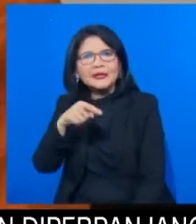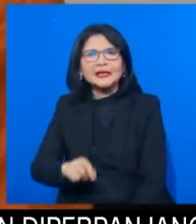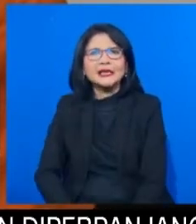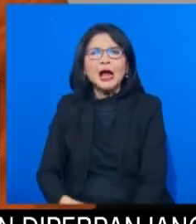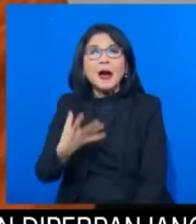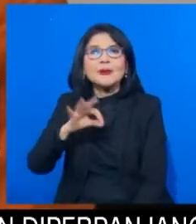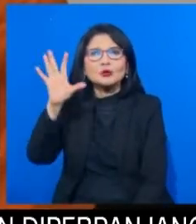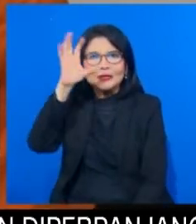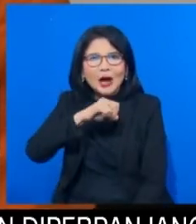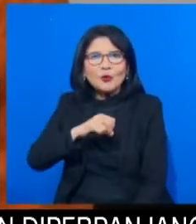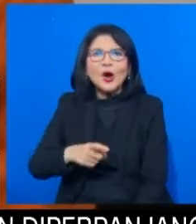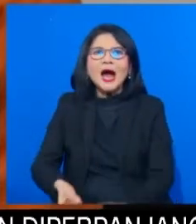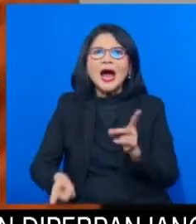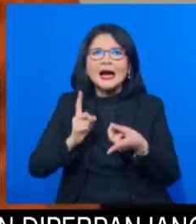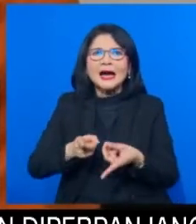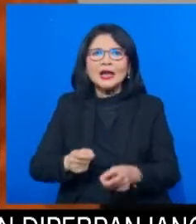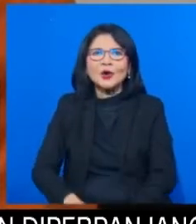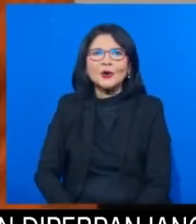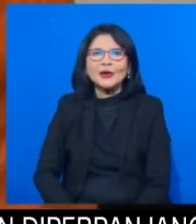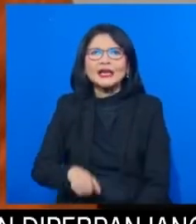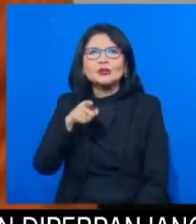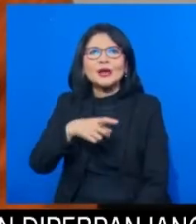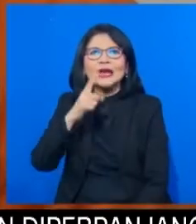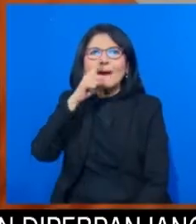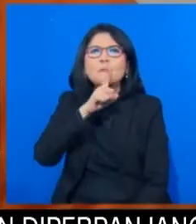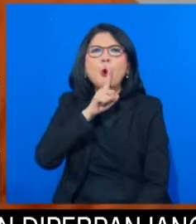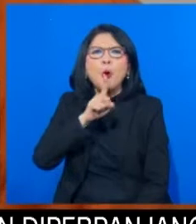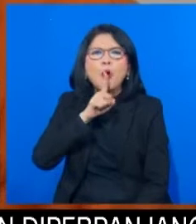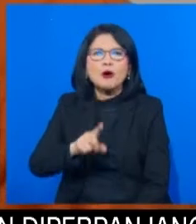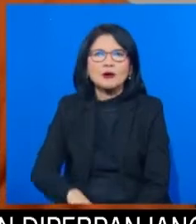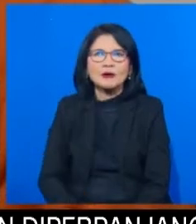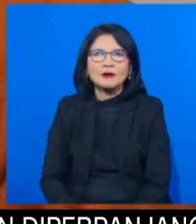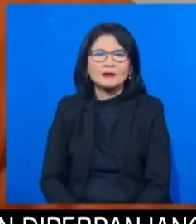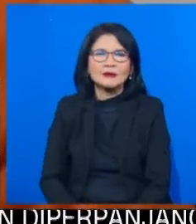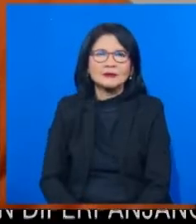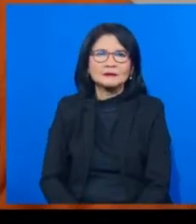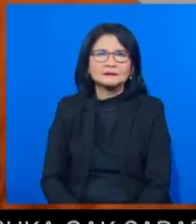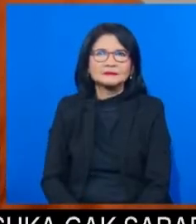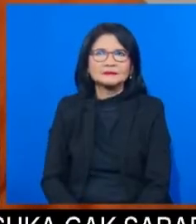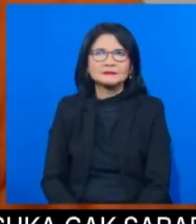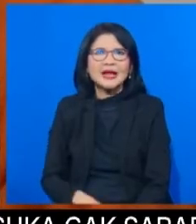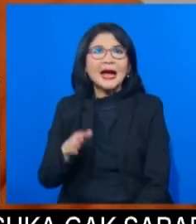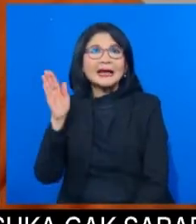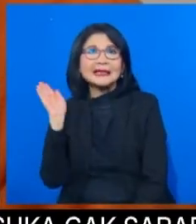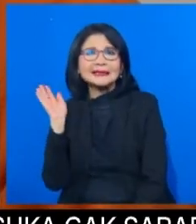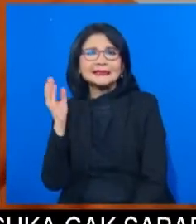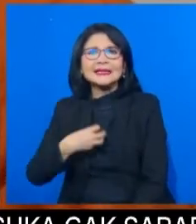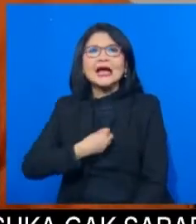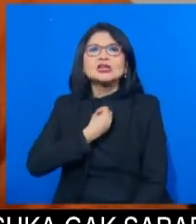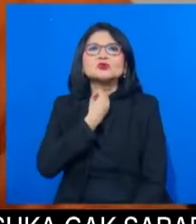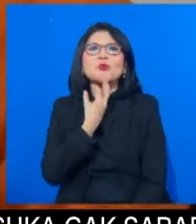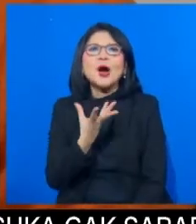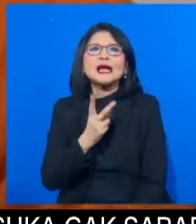mengetahui jika sosok Aki Banyu adalah fiktif. Hei, Marudan, percaya tuh kain, mana yang